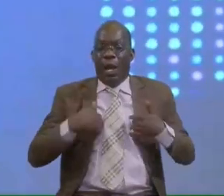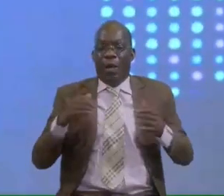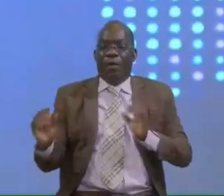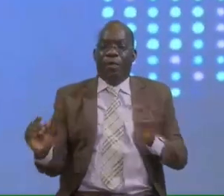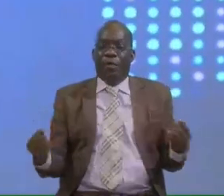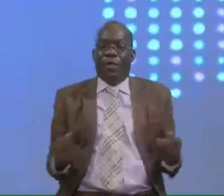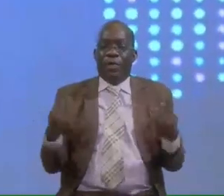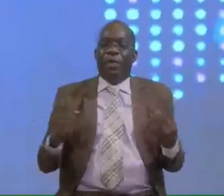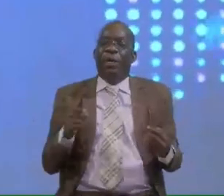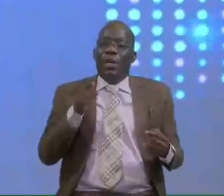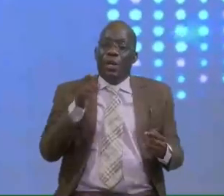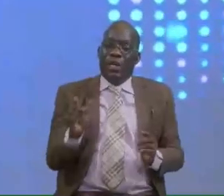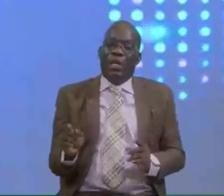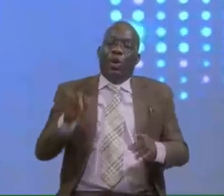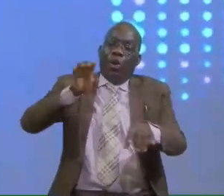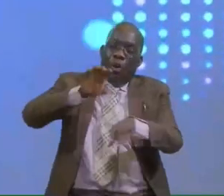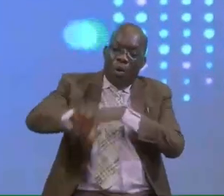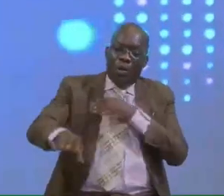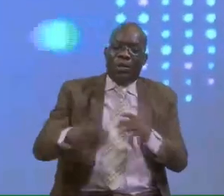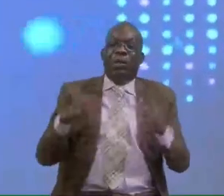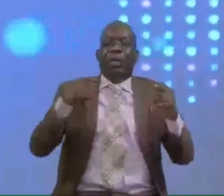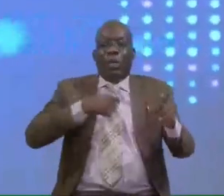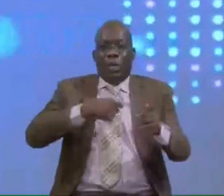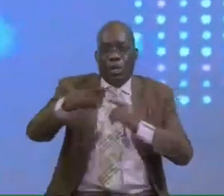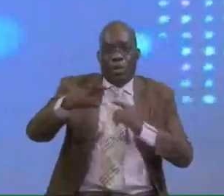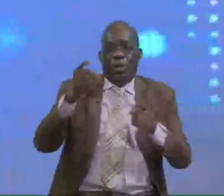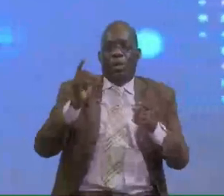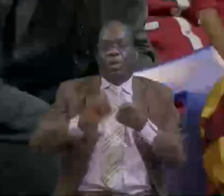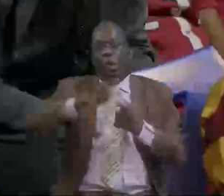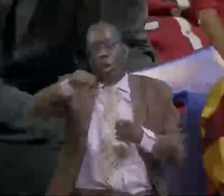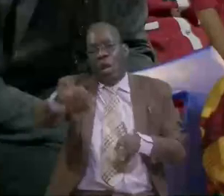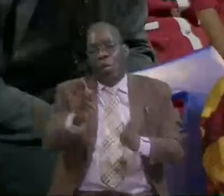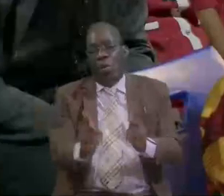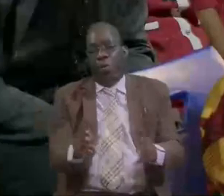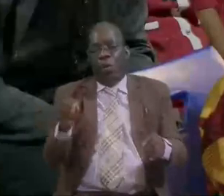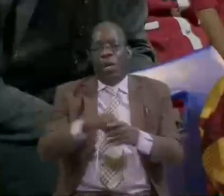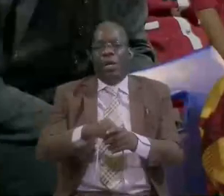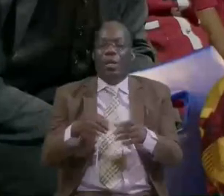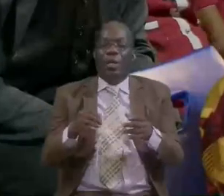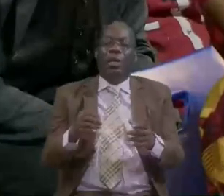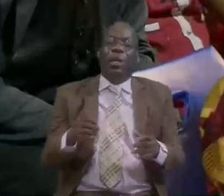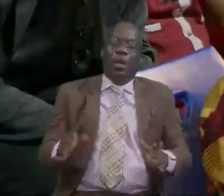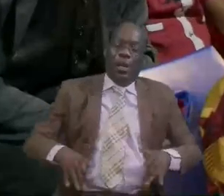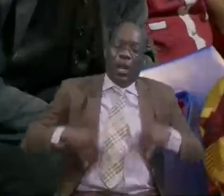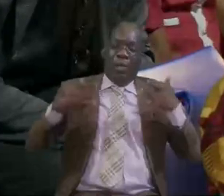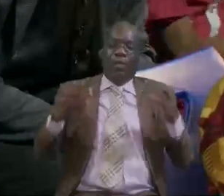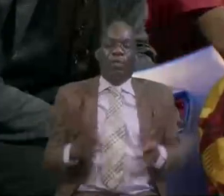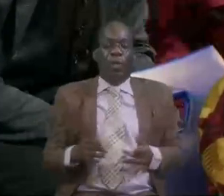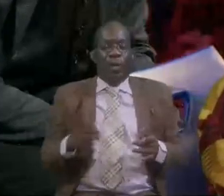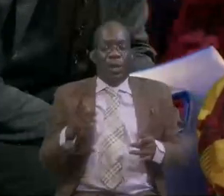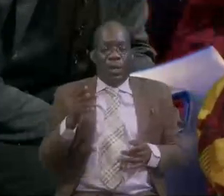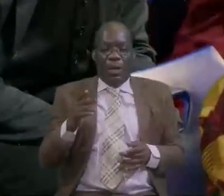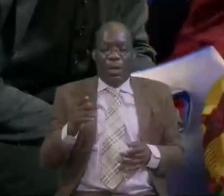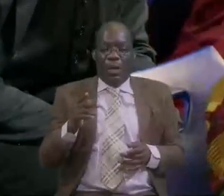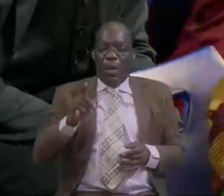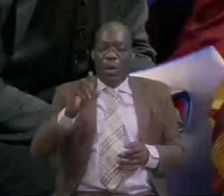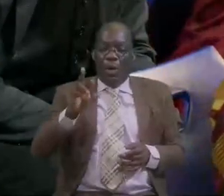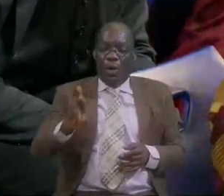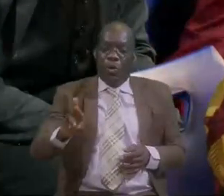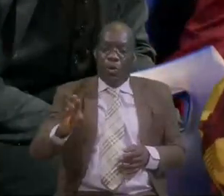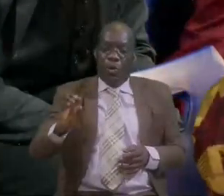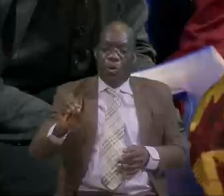il blesse toujours les autres par sa vie. Voyons Romains au